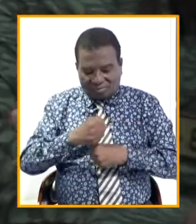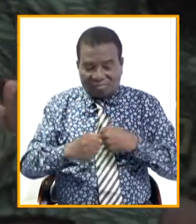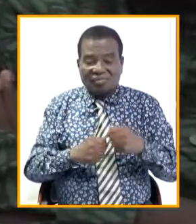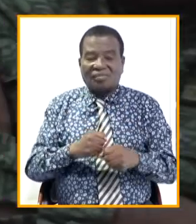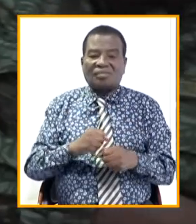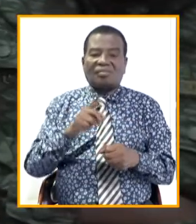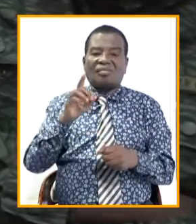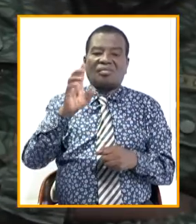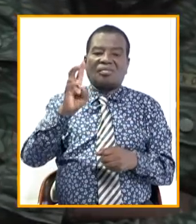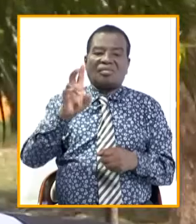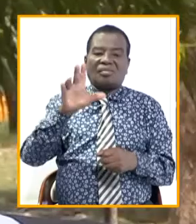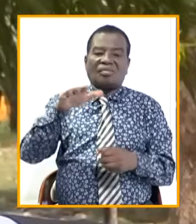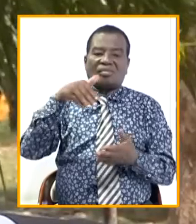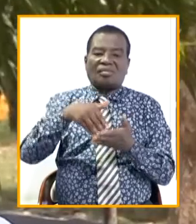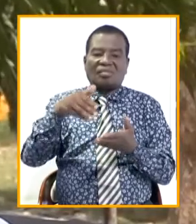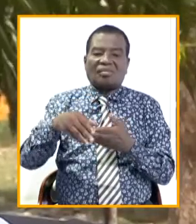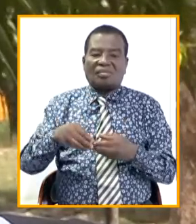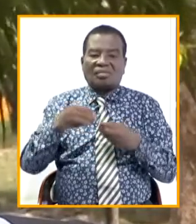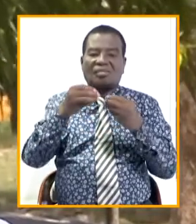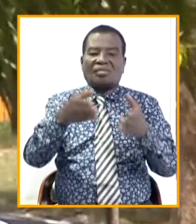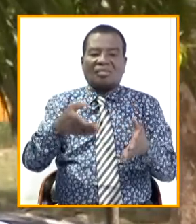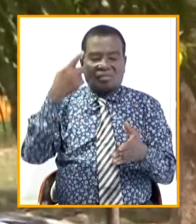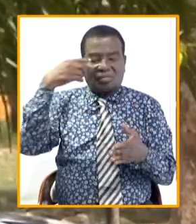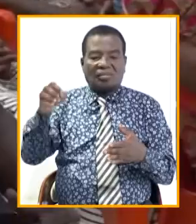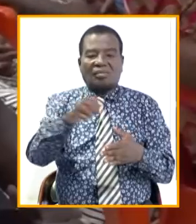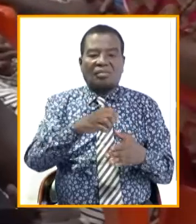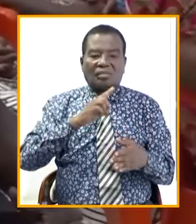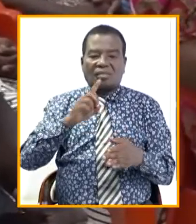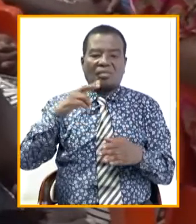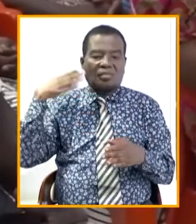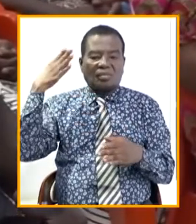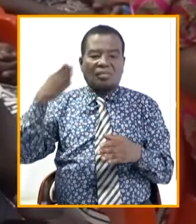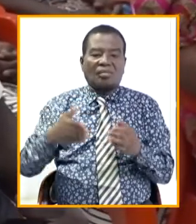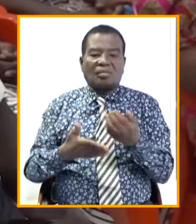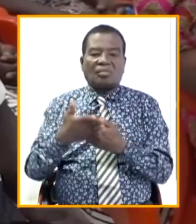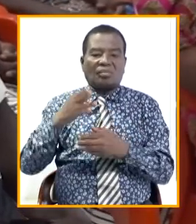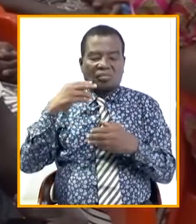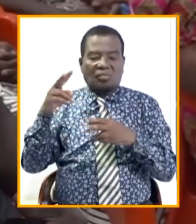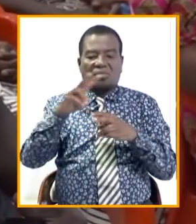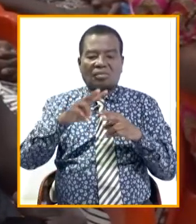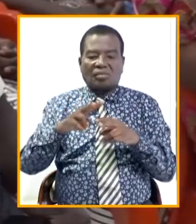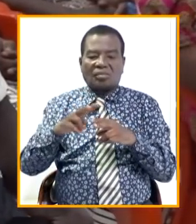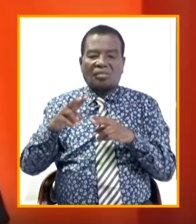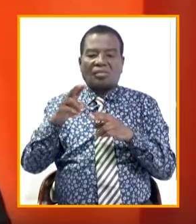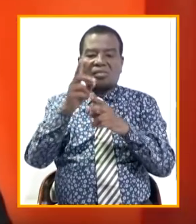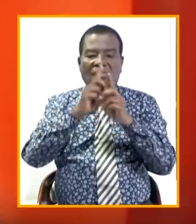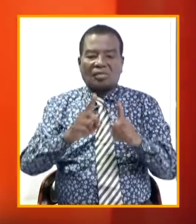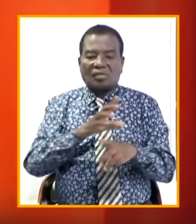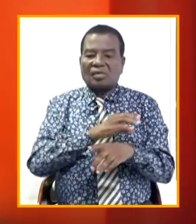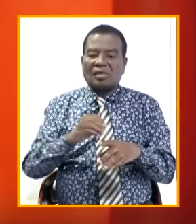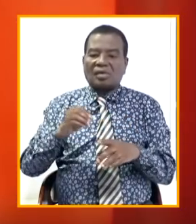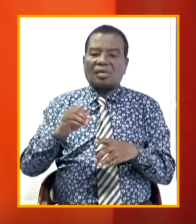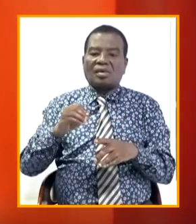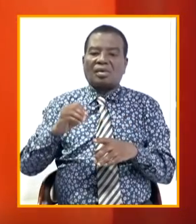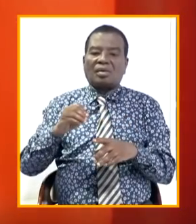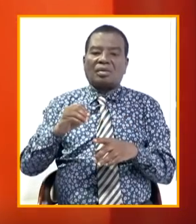115 millions qui seront mis à leur disposition seront bien suivis. Les 138 meilleurs projets individuels et collectifs seront accompagnés